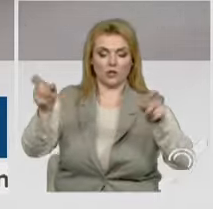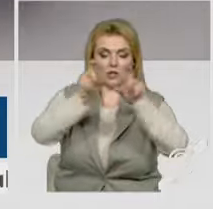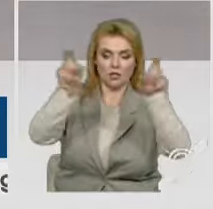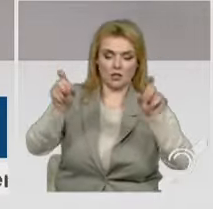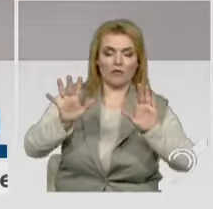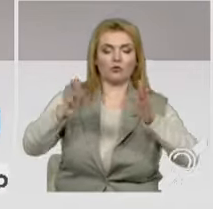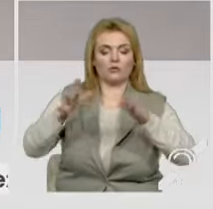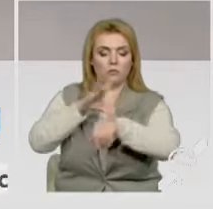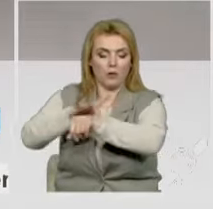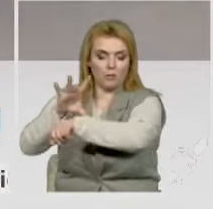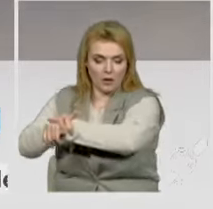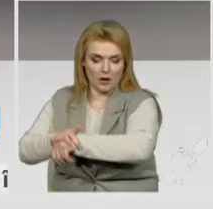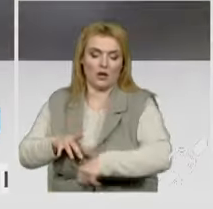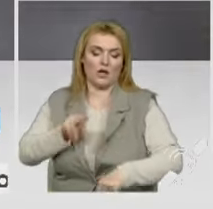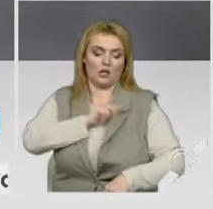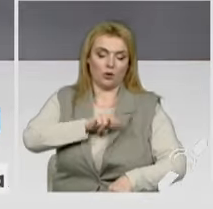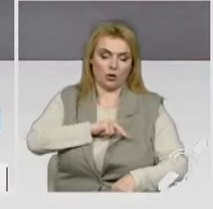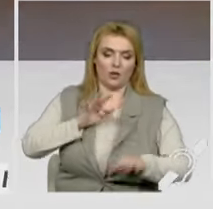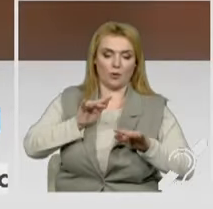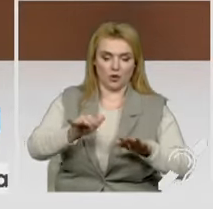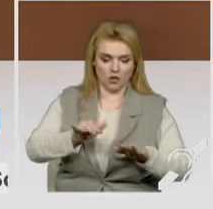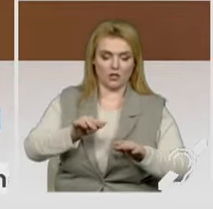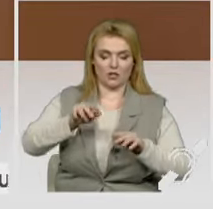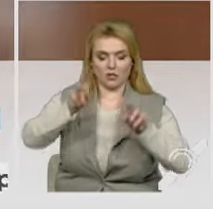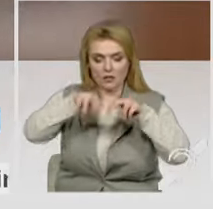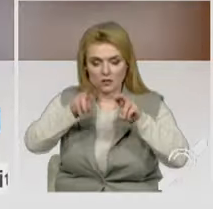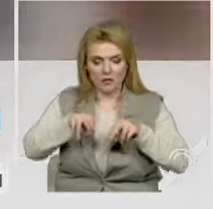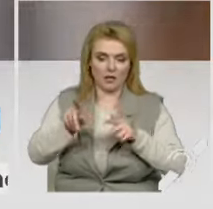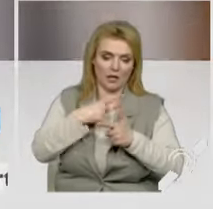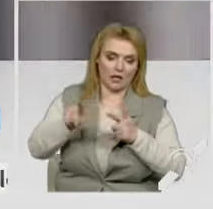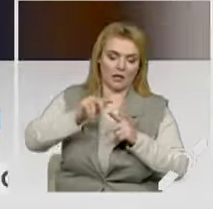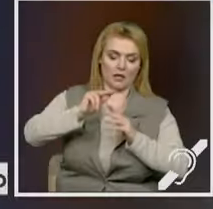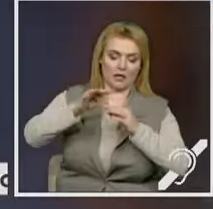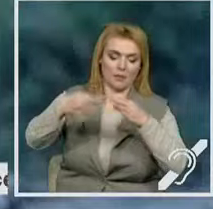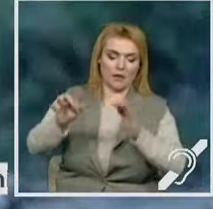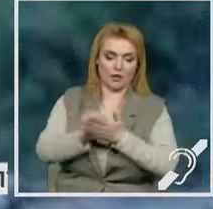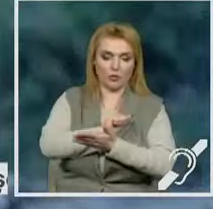abateri comise de către angajați în procesul examinării sau eliberării documentelor.